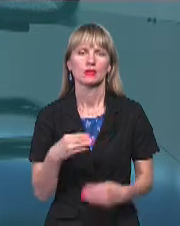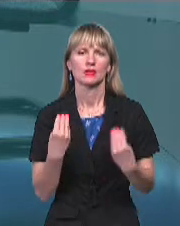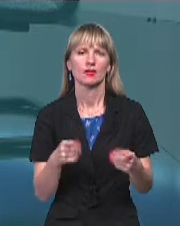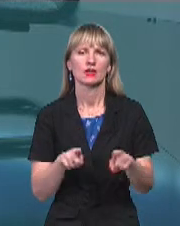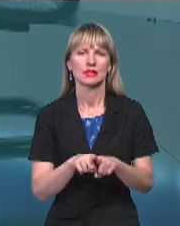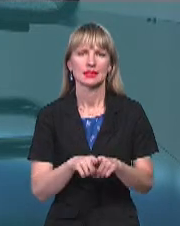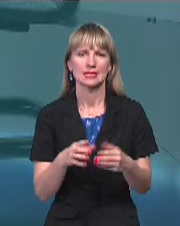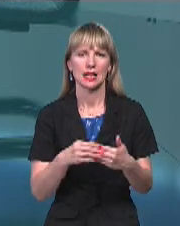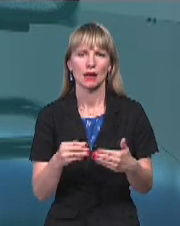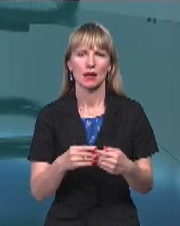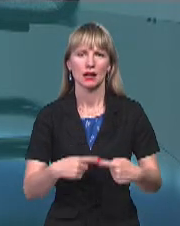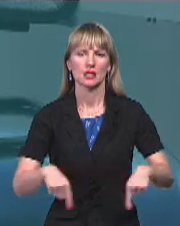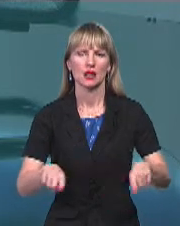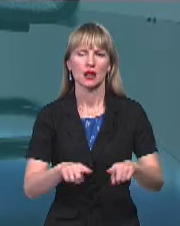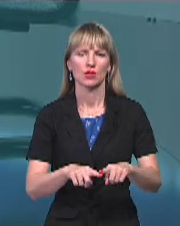стільки ділянок.